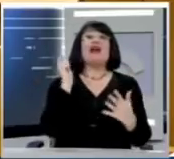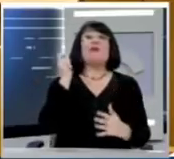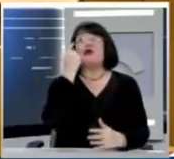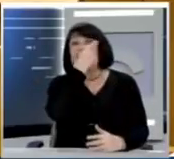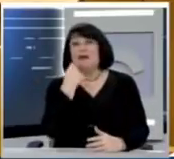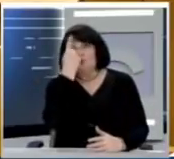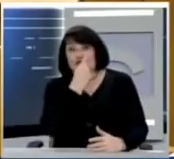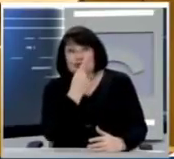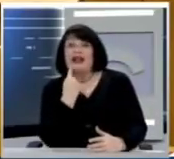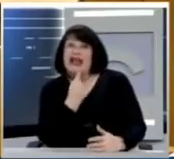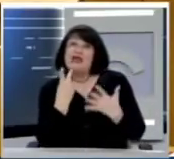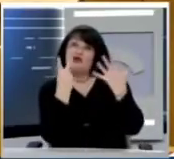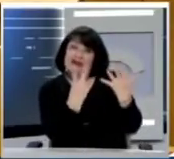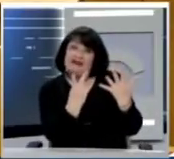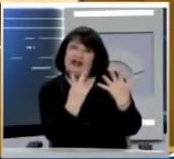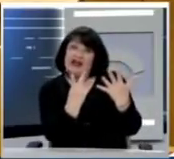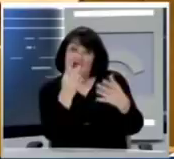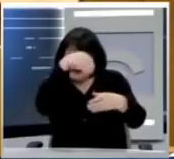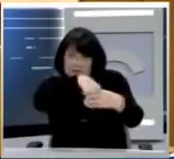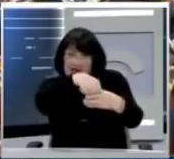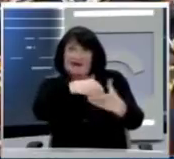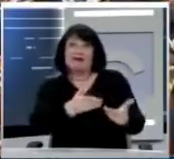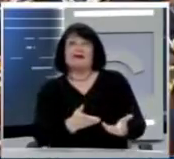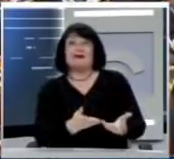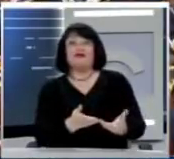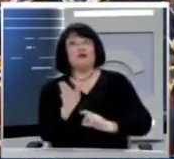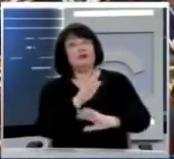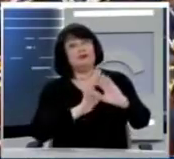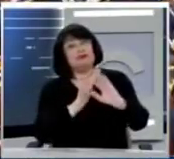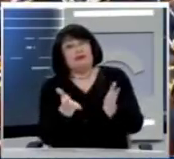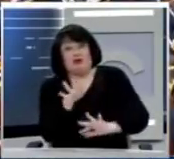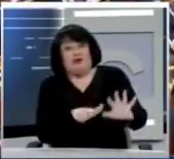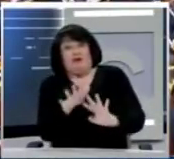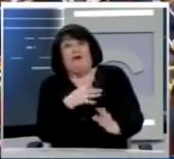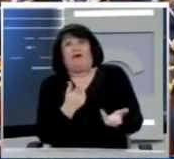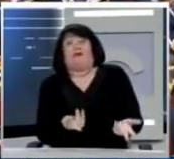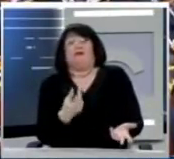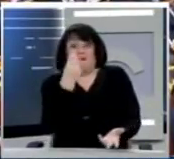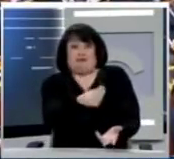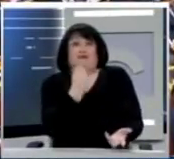Γι' αυτό σκευωρία είναι. Πάρτε παρακαλώ για να το δούνε, αφού το ανέφερα ως έγγραφο.